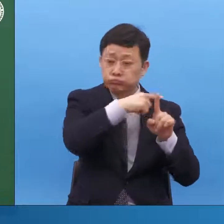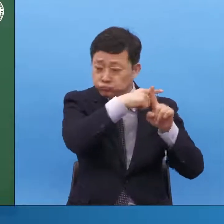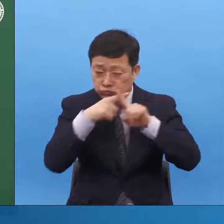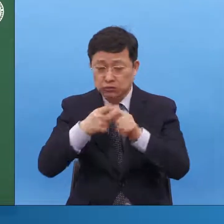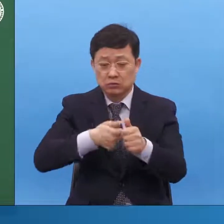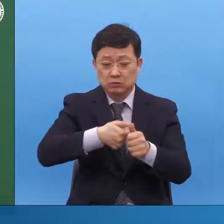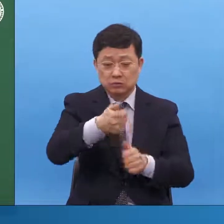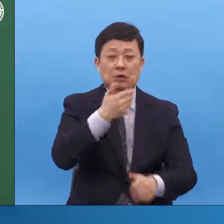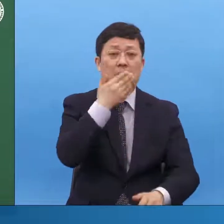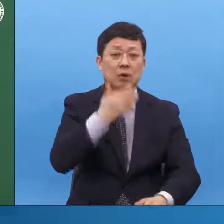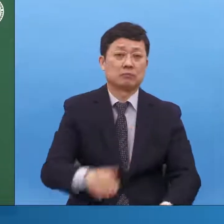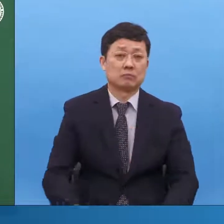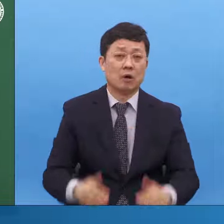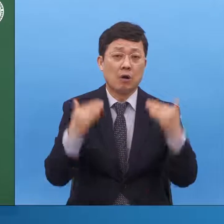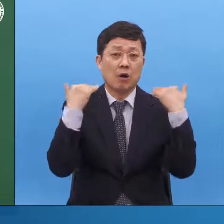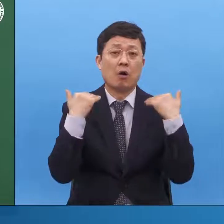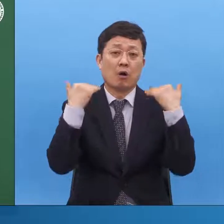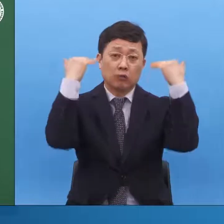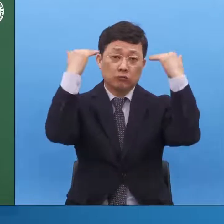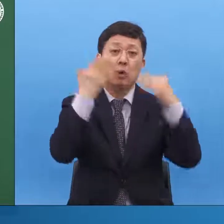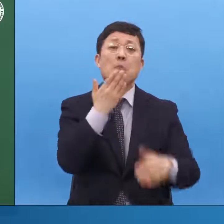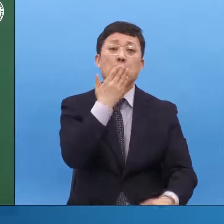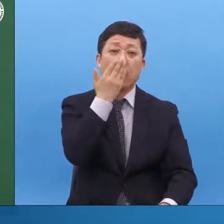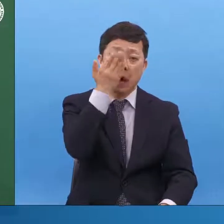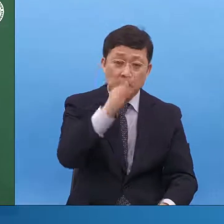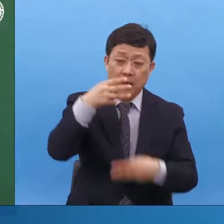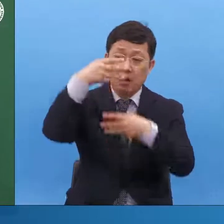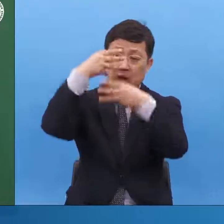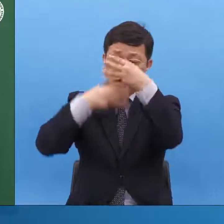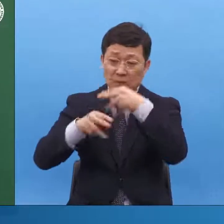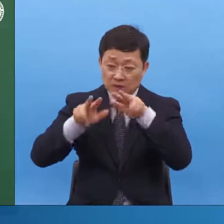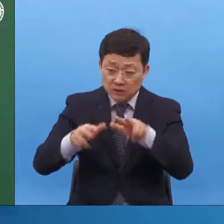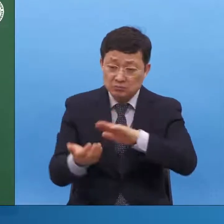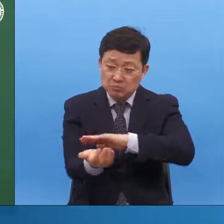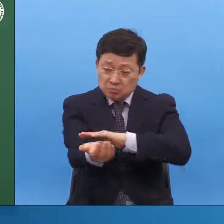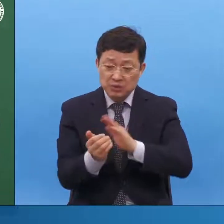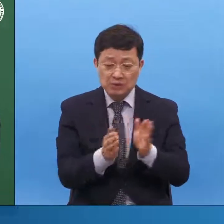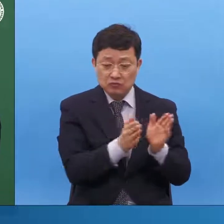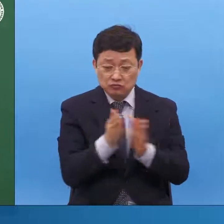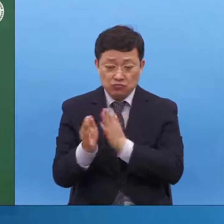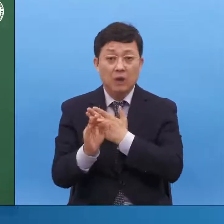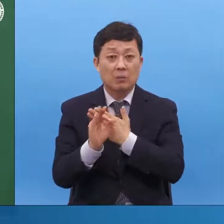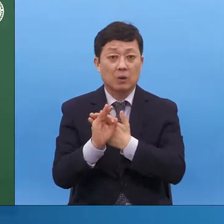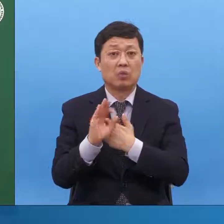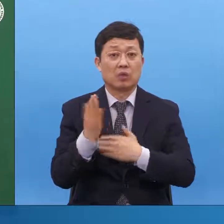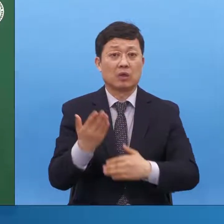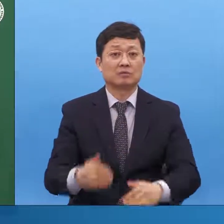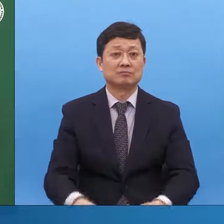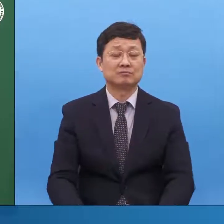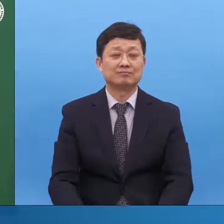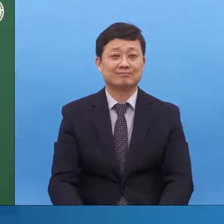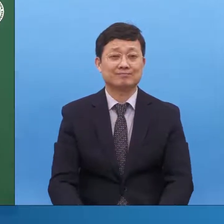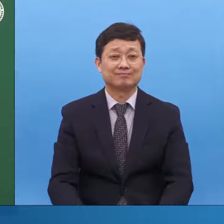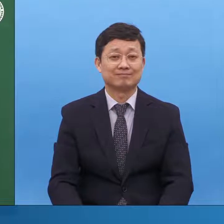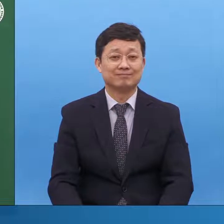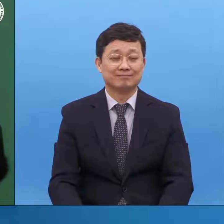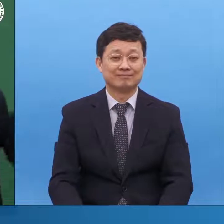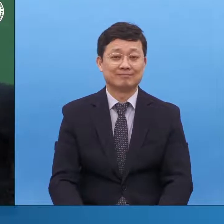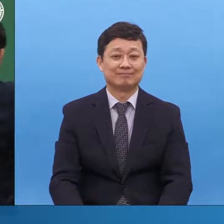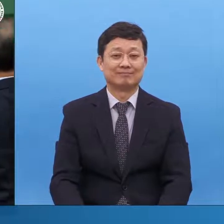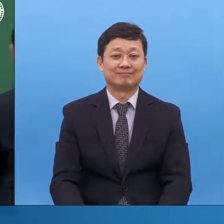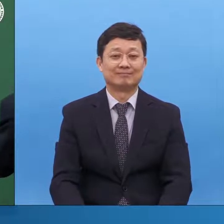지금 늦지 않지만 렘넌트 하면 다르다 이거예요. Same thing for adults. It's not too late, but if you could do it for the remnants, it will be different. 그러면